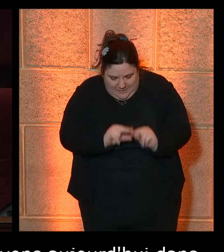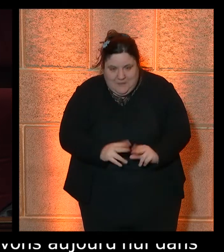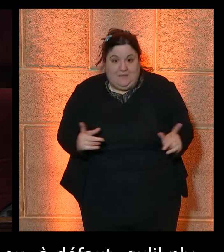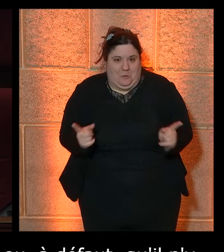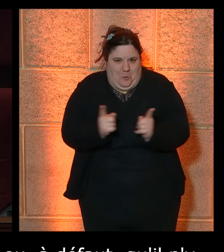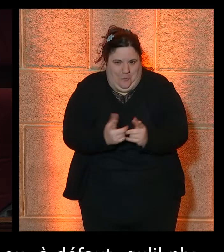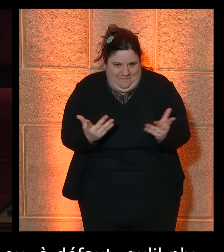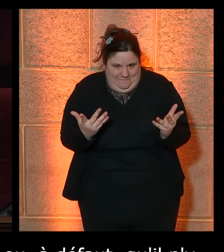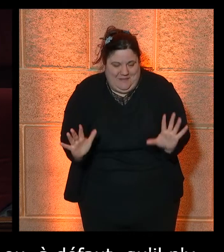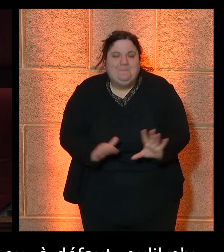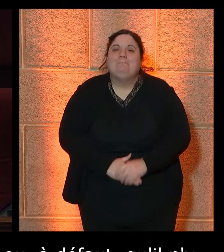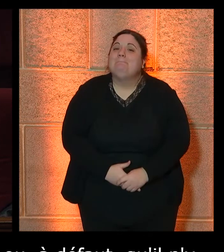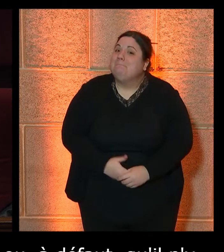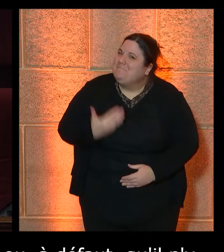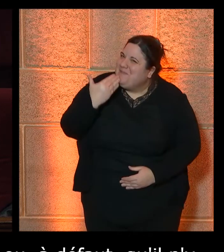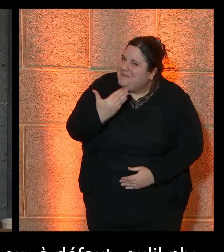critères. Je vous remercie.